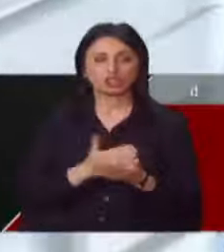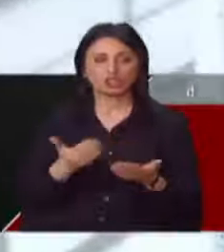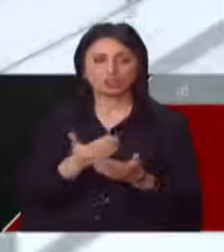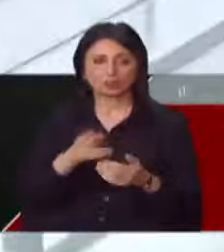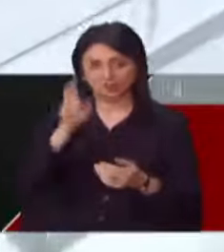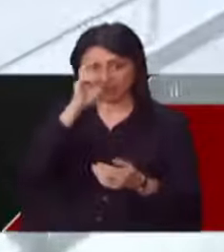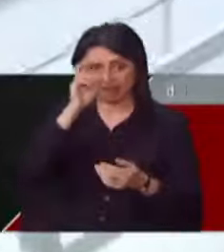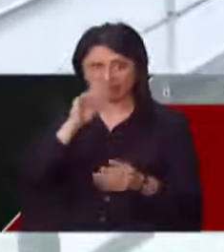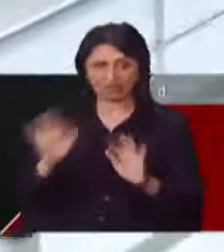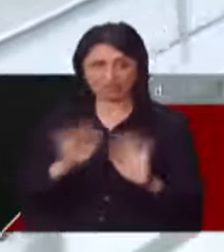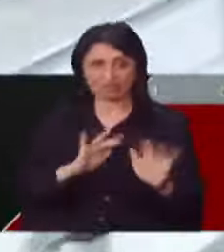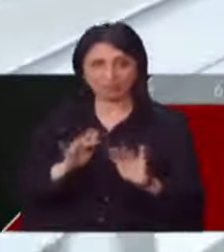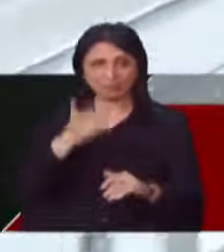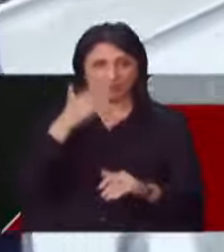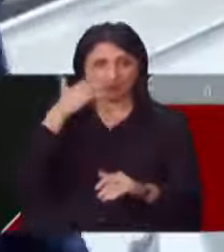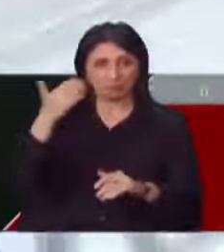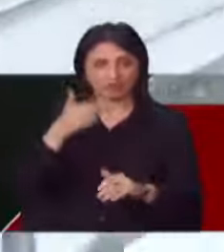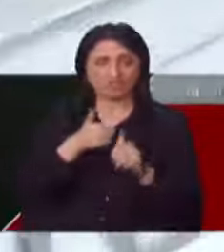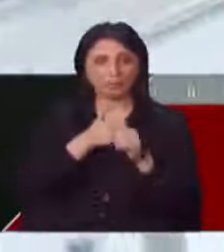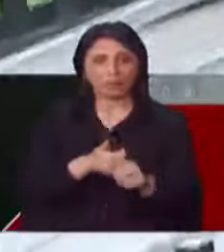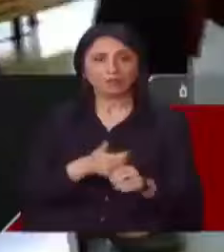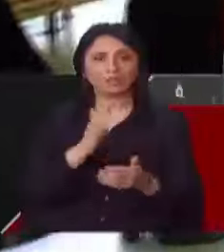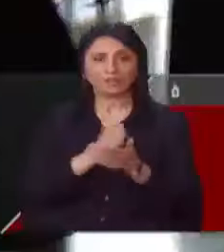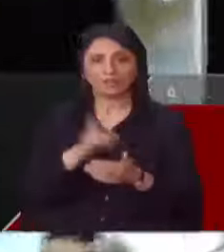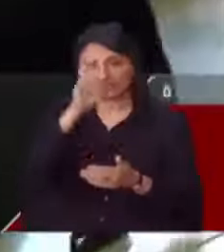რომლებიც ხელისუფლების ქმედებებს ამერიკის მხრიდან მოყვა,